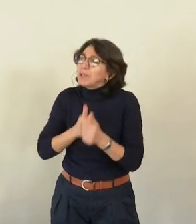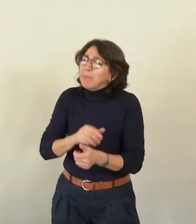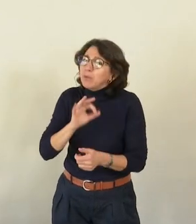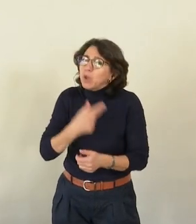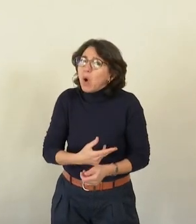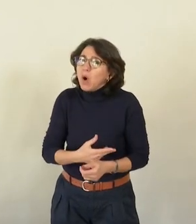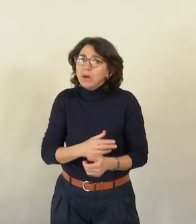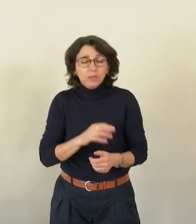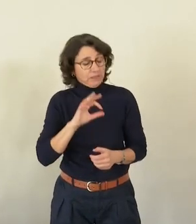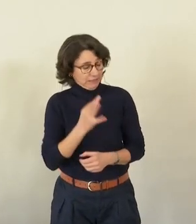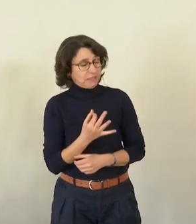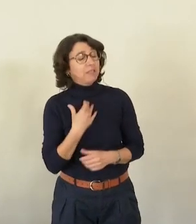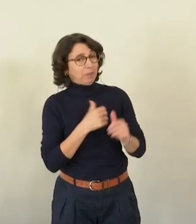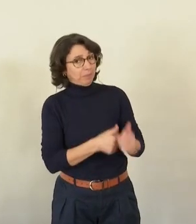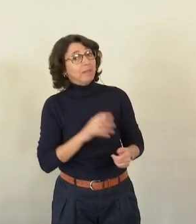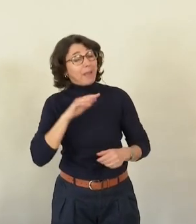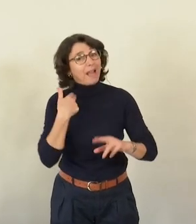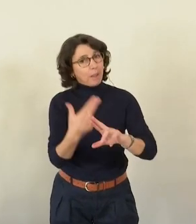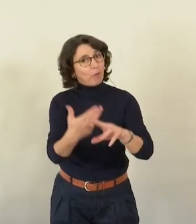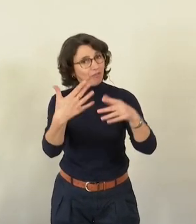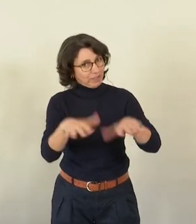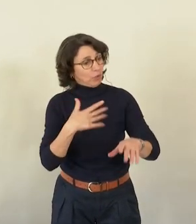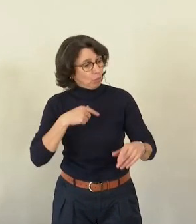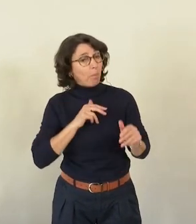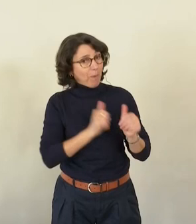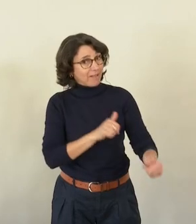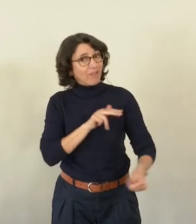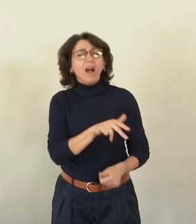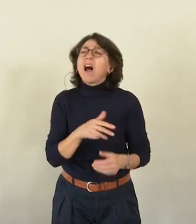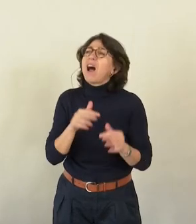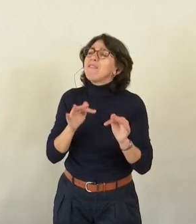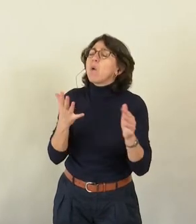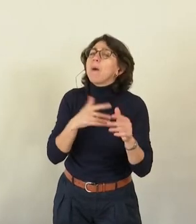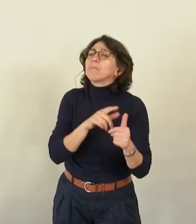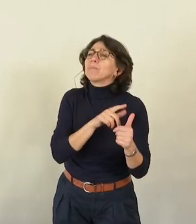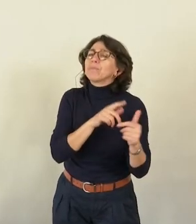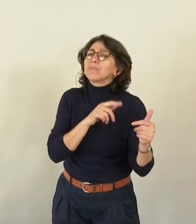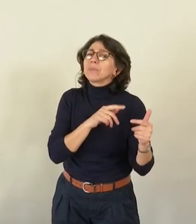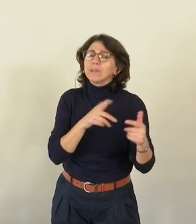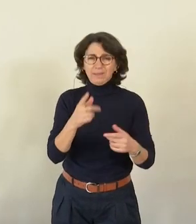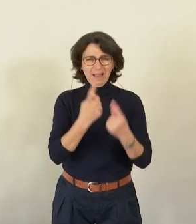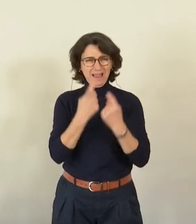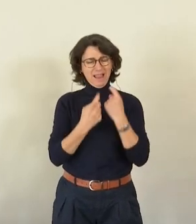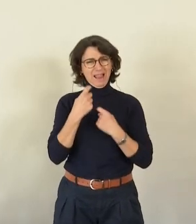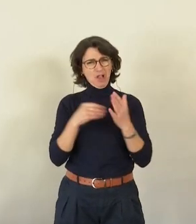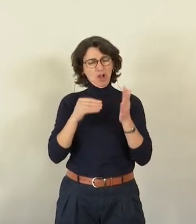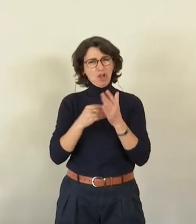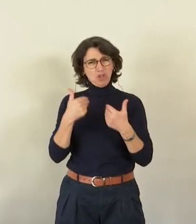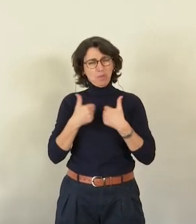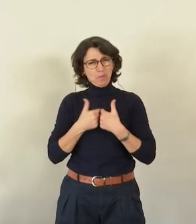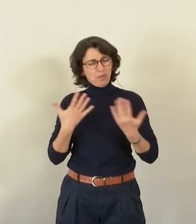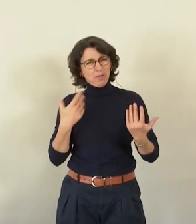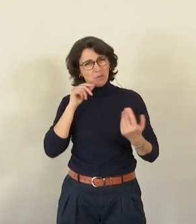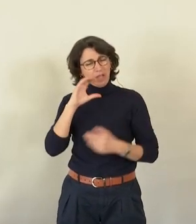avec vous PL j'ai déjà dit que nous déposons plaines voilà dans quelle affaire ben là vous cherchez à obtenir des informations monsieur